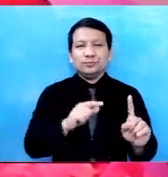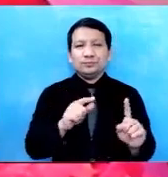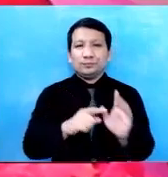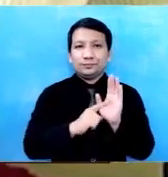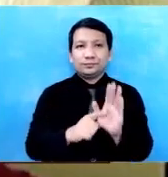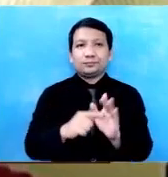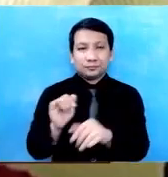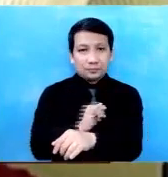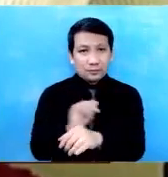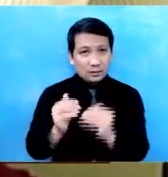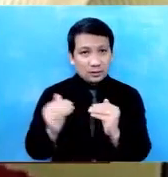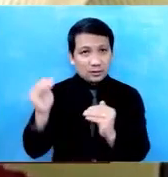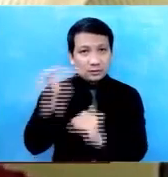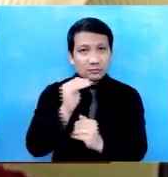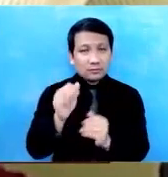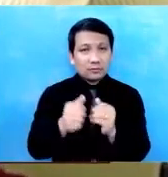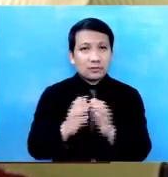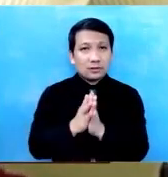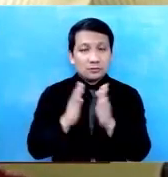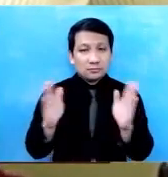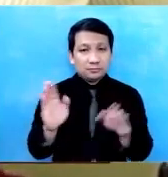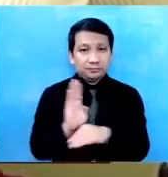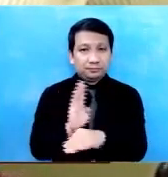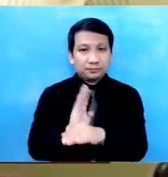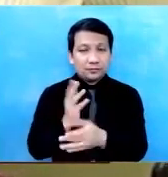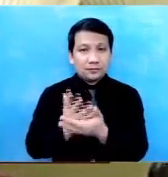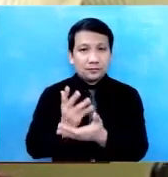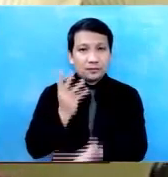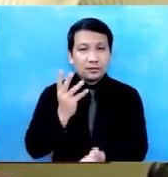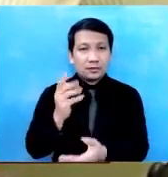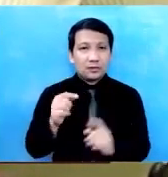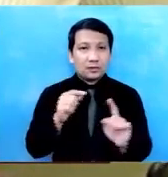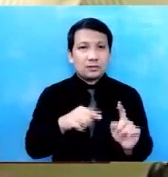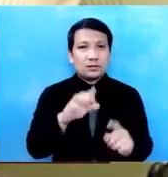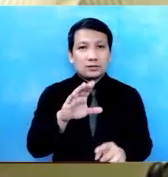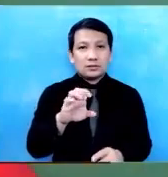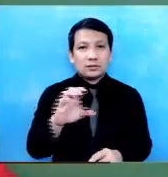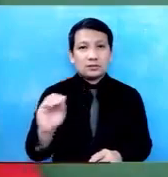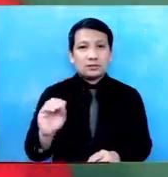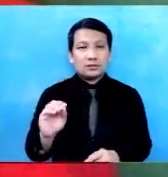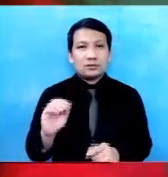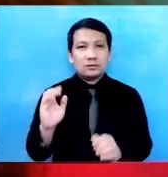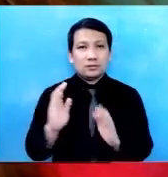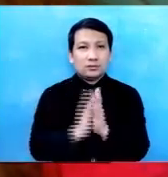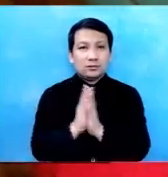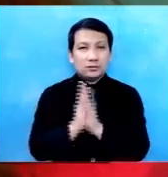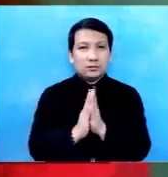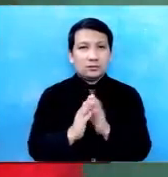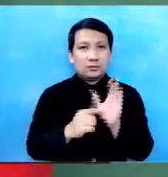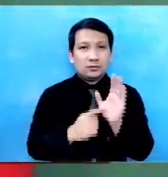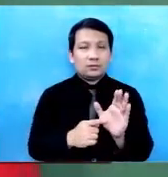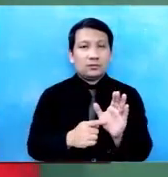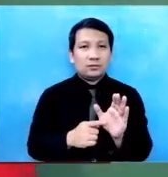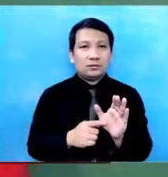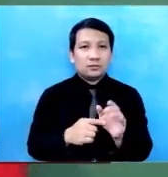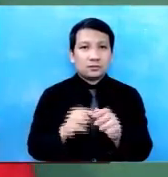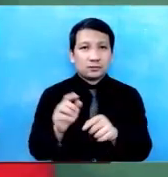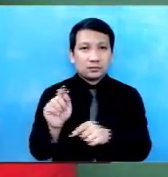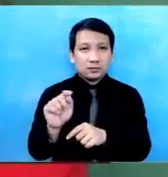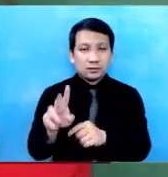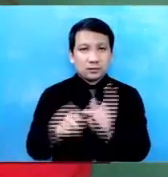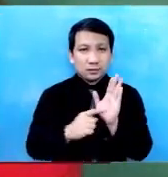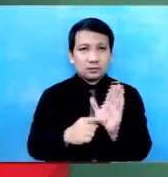nagsikap hanggang sa naging big-time billionaire CEO. Excited na raw siya sa serye. Ako